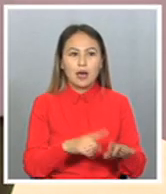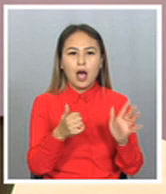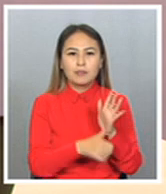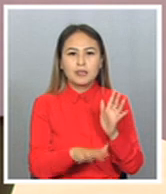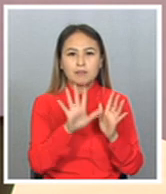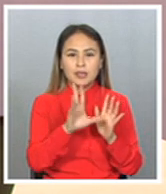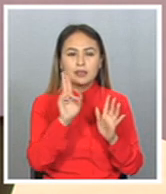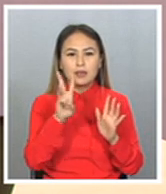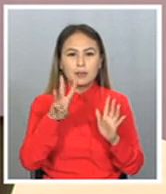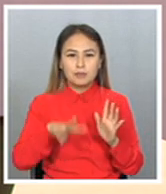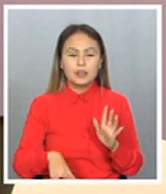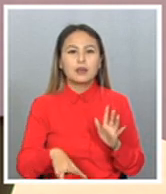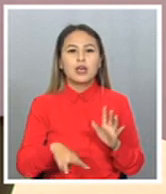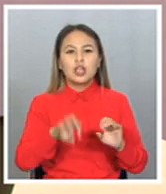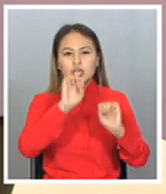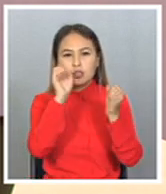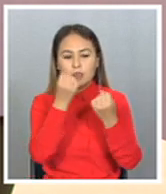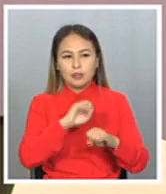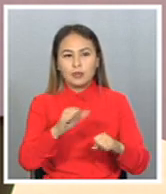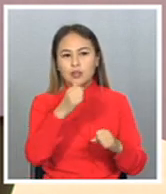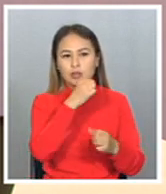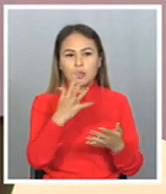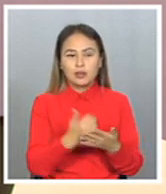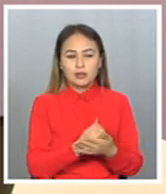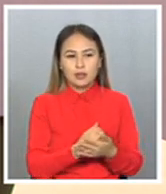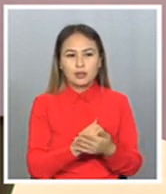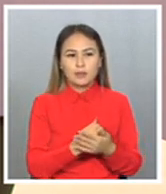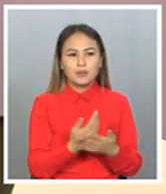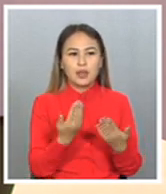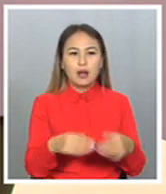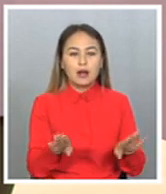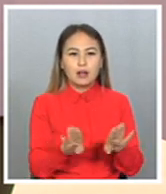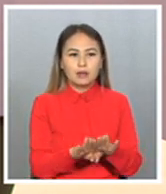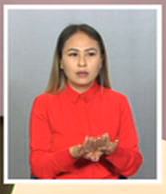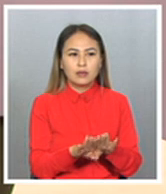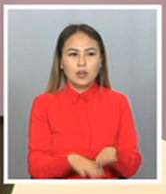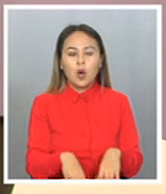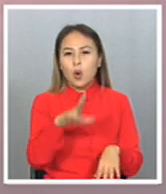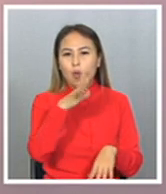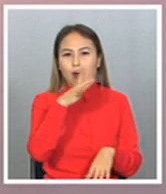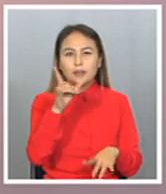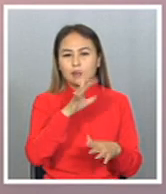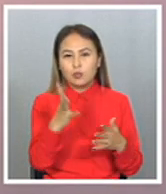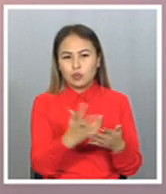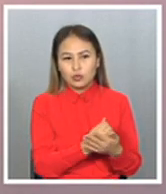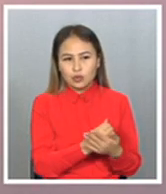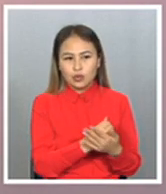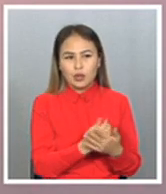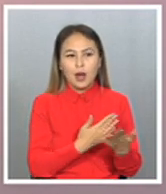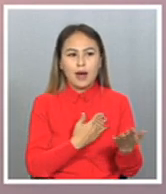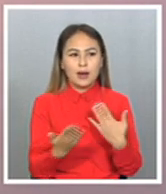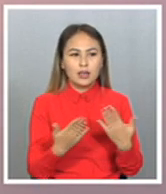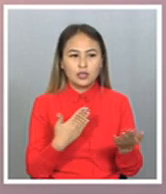километр жылдамдықпен жүргенін анықтадық. Ал уақытты табу үшін